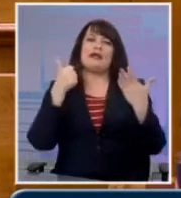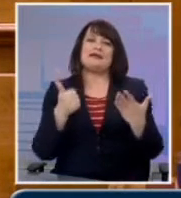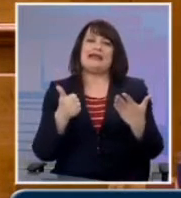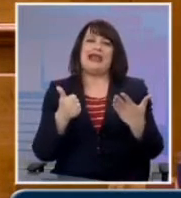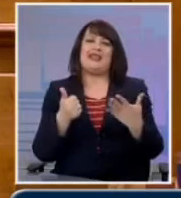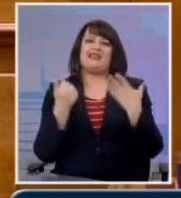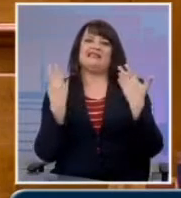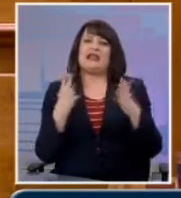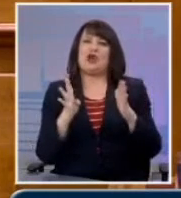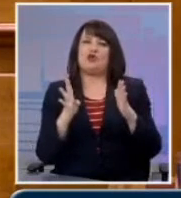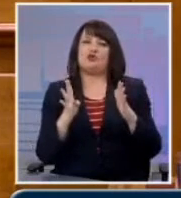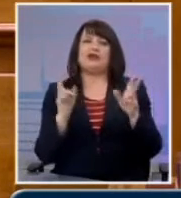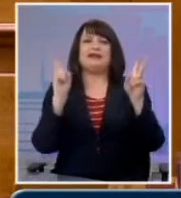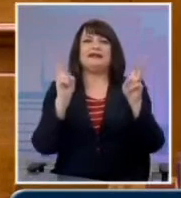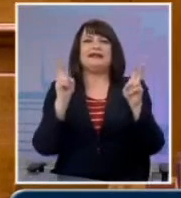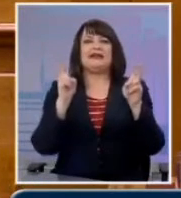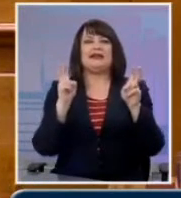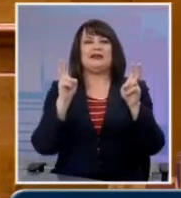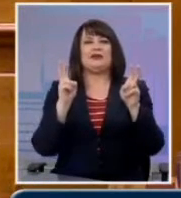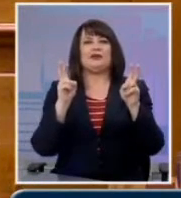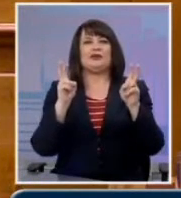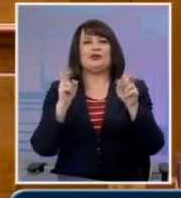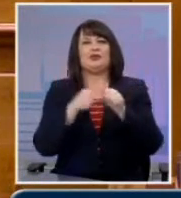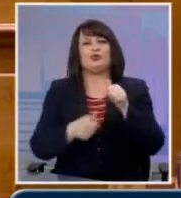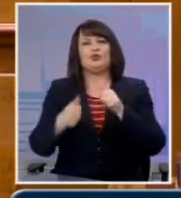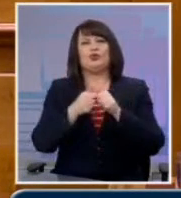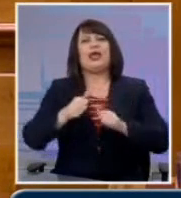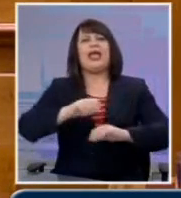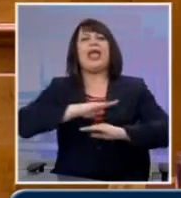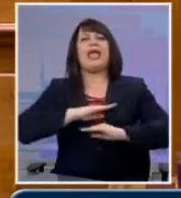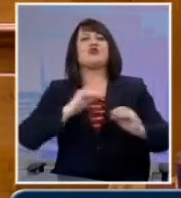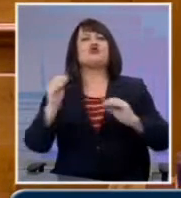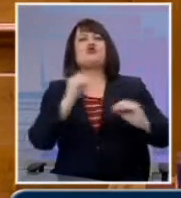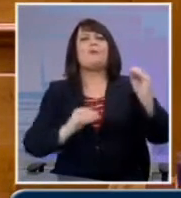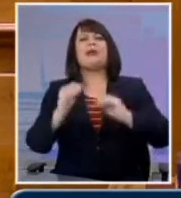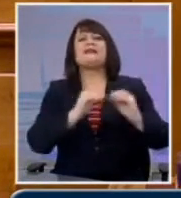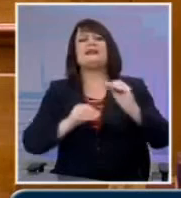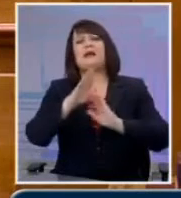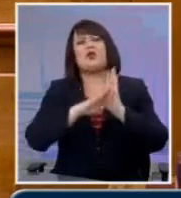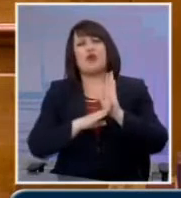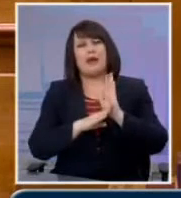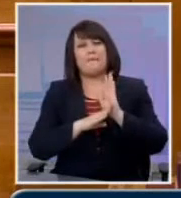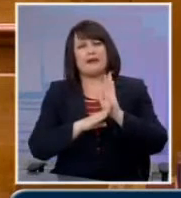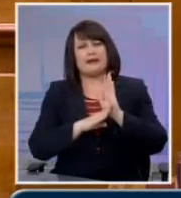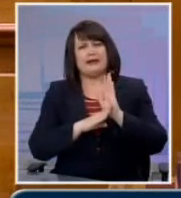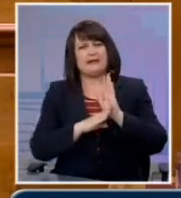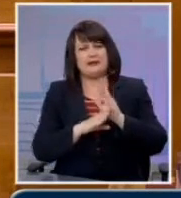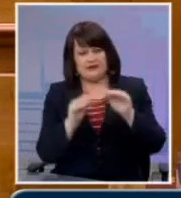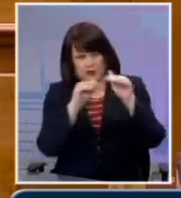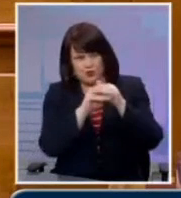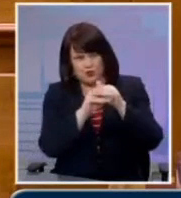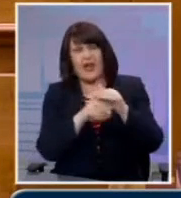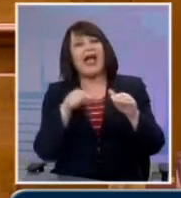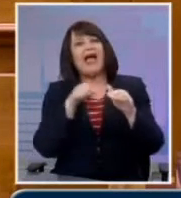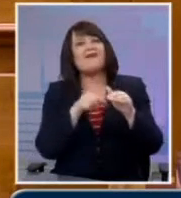6900 με τίτλο «Νέα προτεραιοποίηση για εξοπλιστικά προγράμματα». Προγράμματα δηλαδή εξοπλιστικά, τα